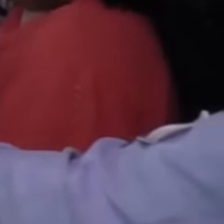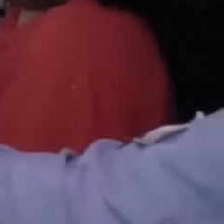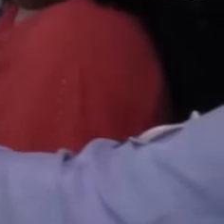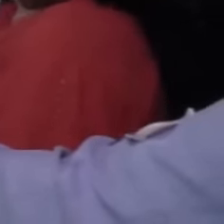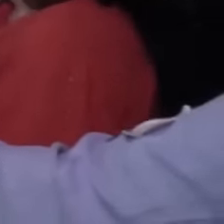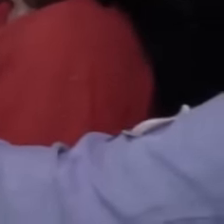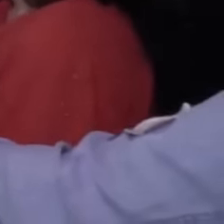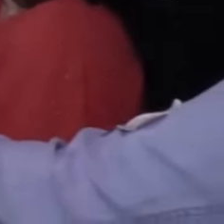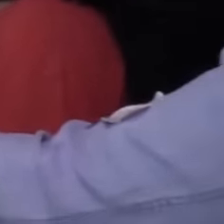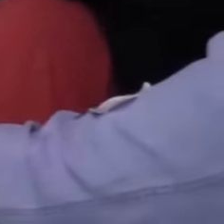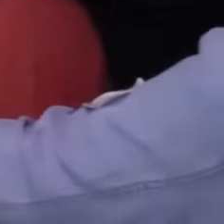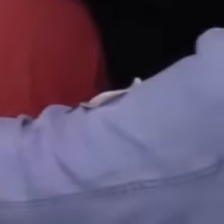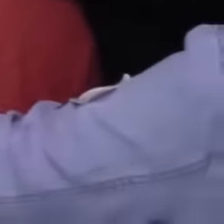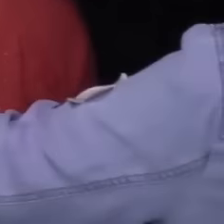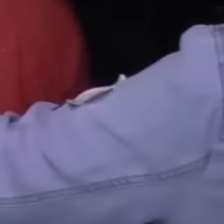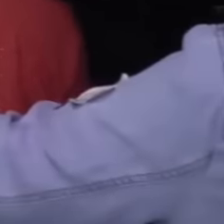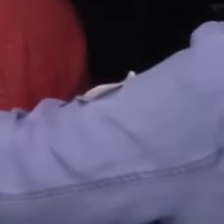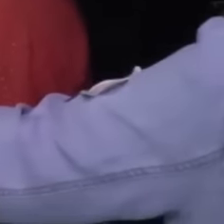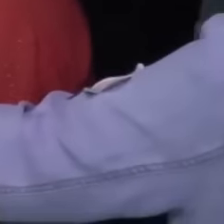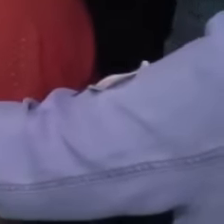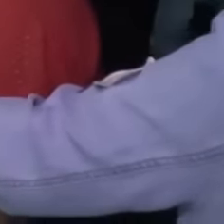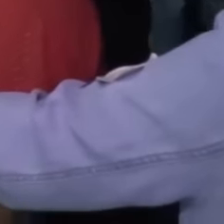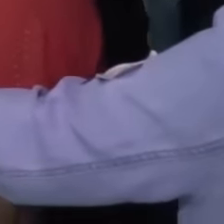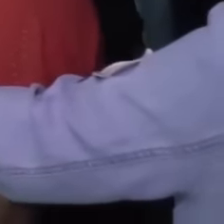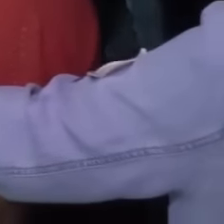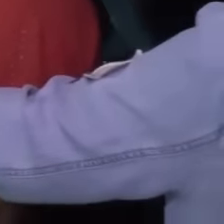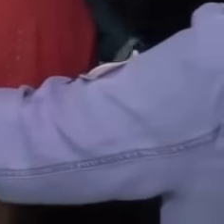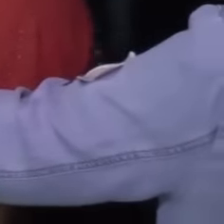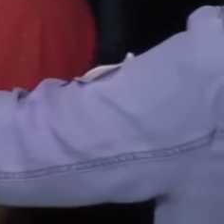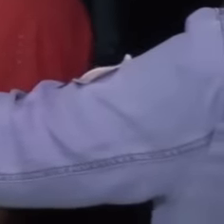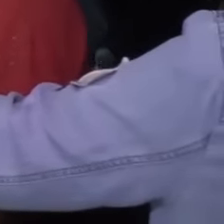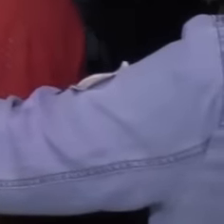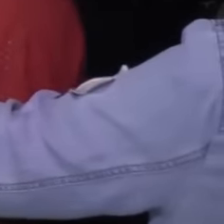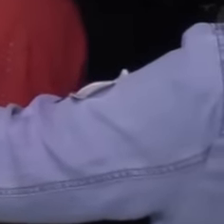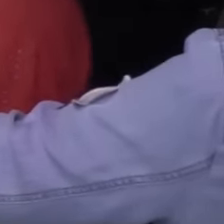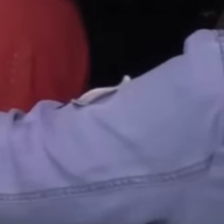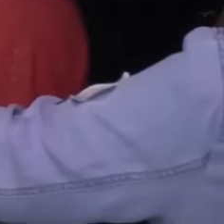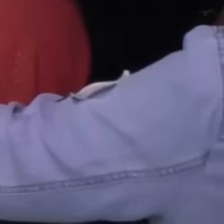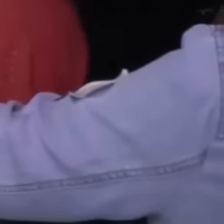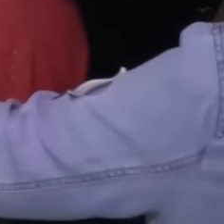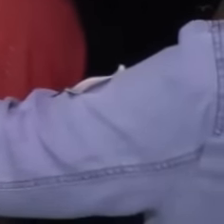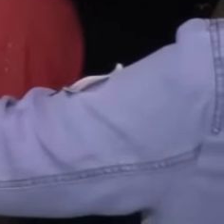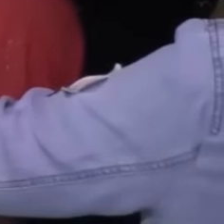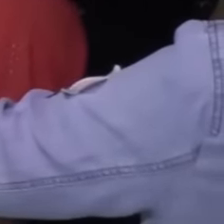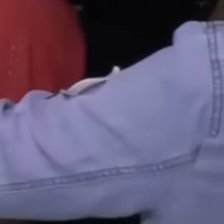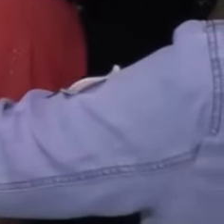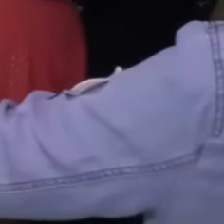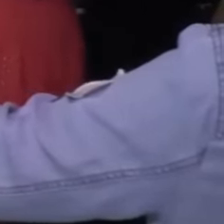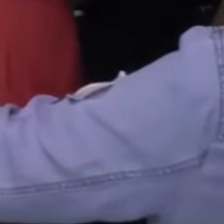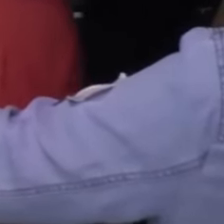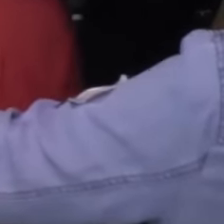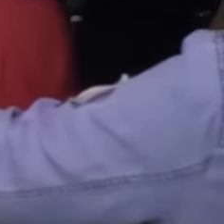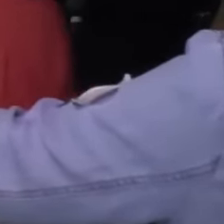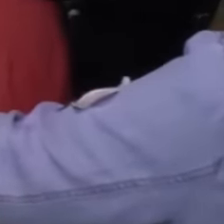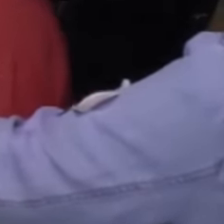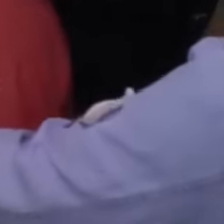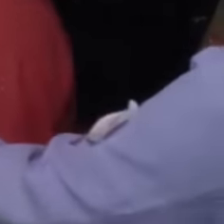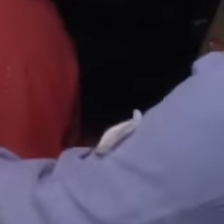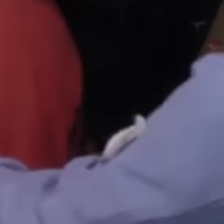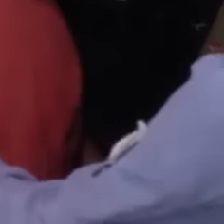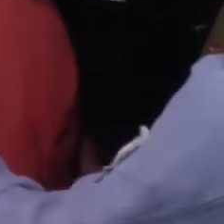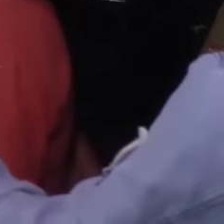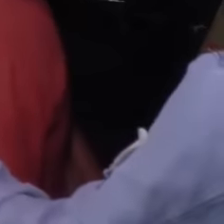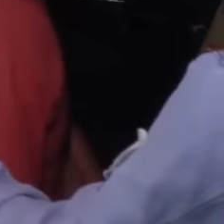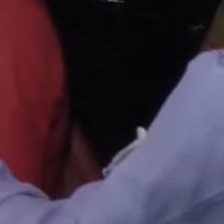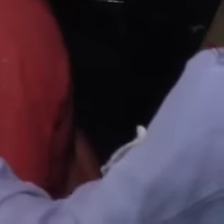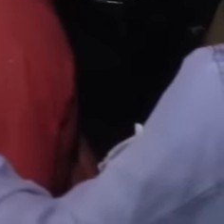malaman. Ano sabi po ni Mayora? Wala nga po. Hindi, sabi po ng mga staff, busy, busy, busy. Yun lang po ang tatlong salita, busy, busy, busy. Sa meeting